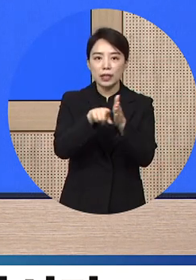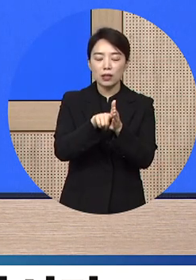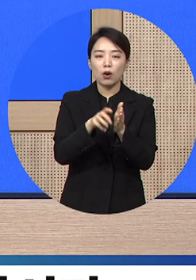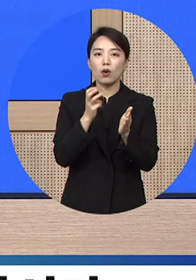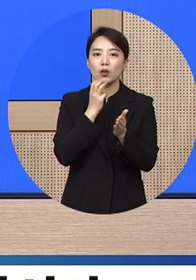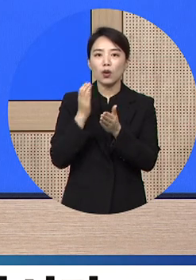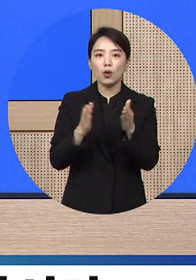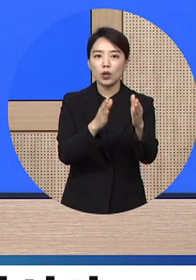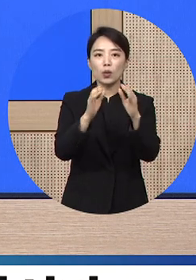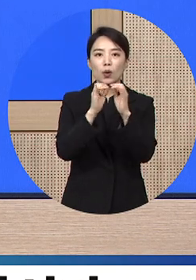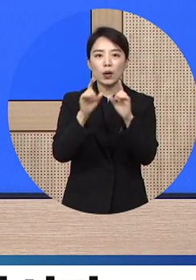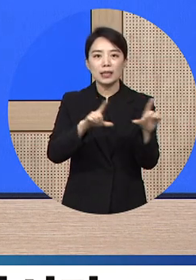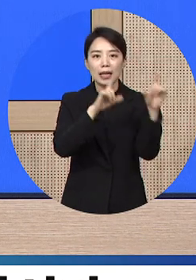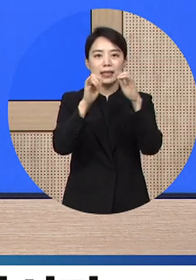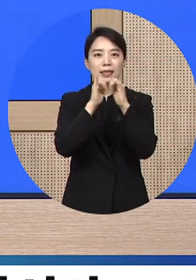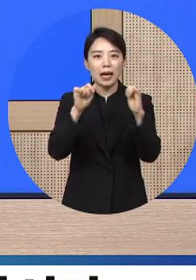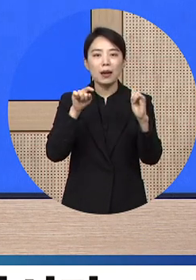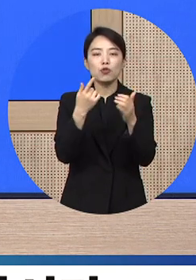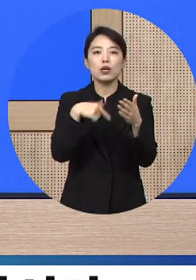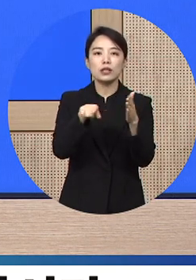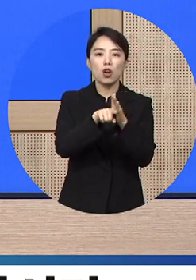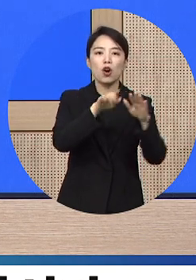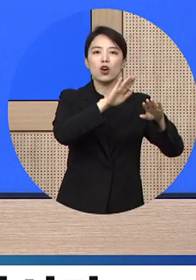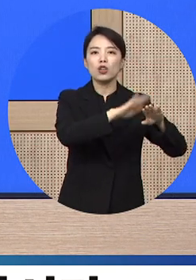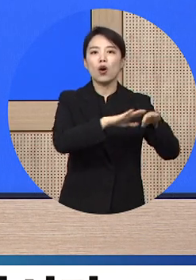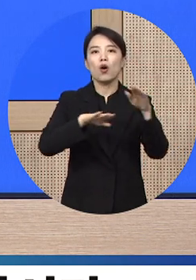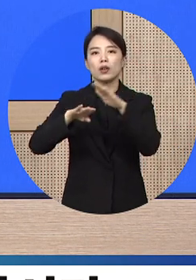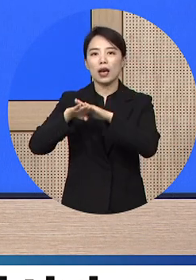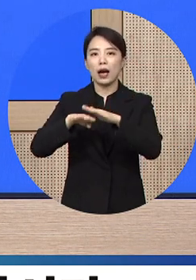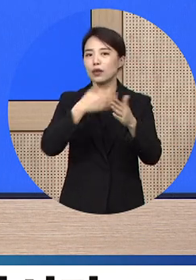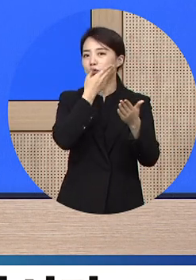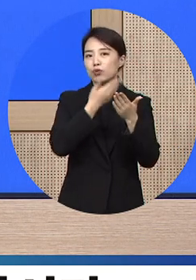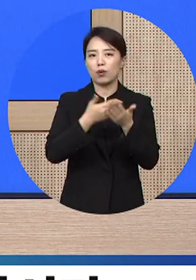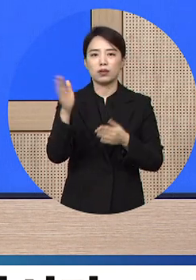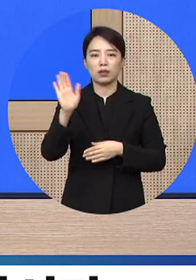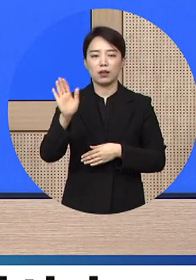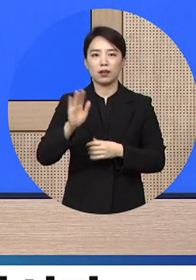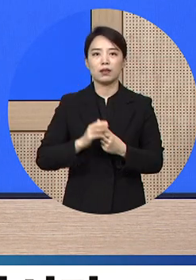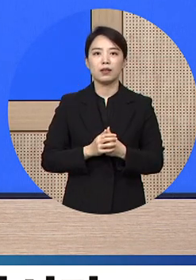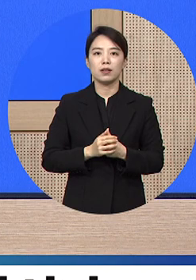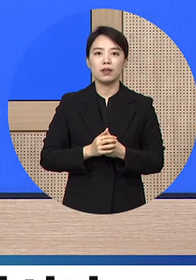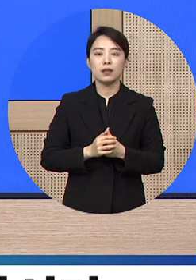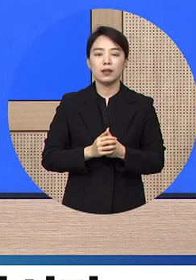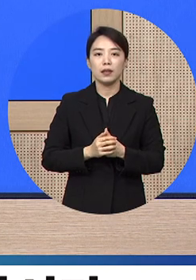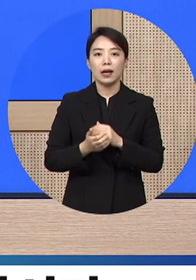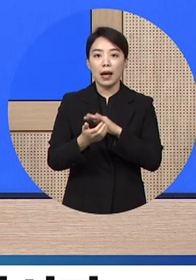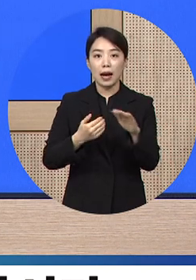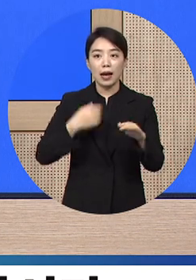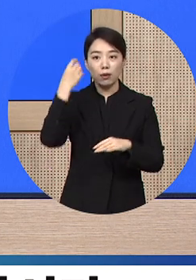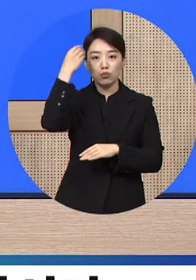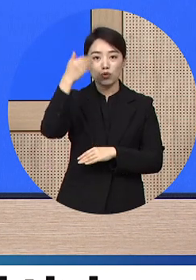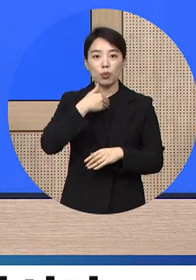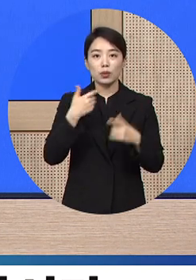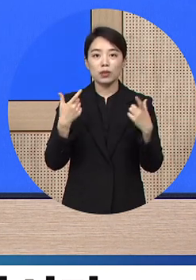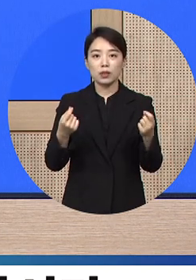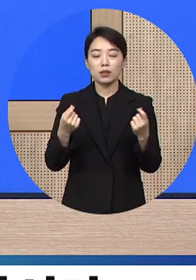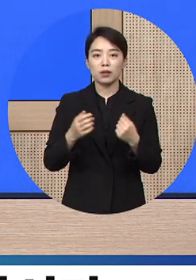향상을 위해서 여와 야가 어디 있겠습니까 하는 얘기를 합니다. 지금 아까 우리 저 질문하신